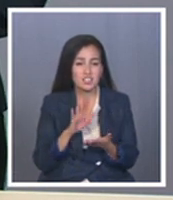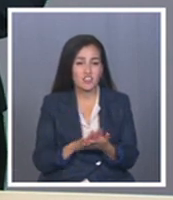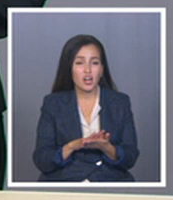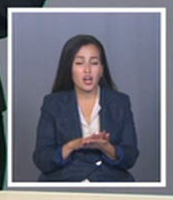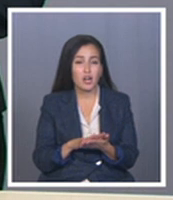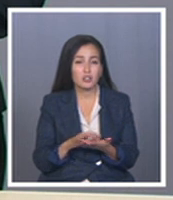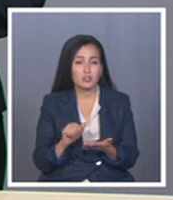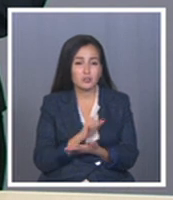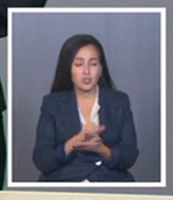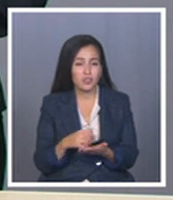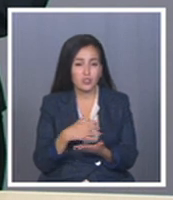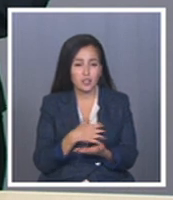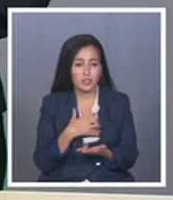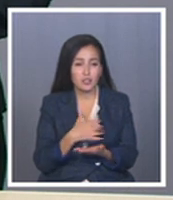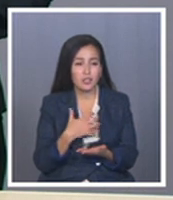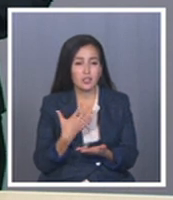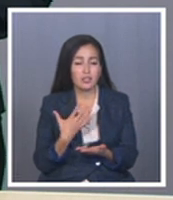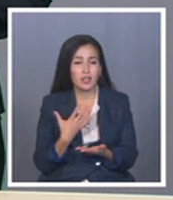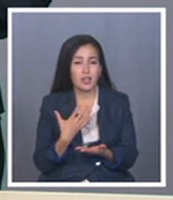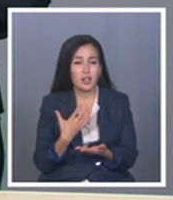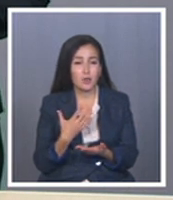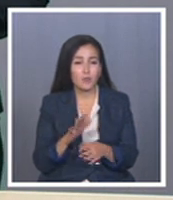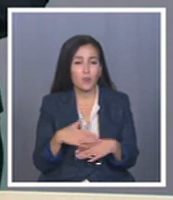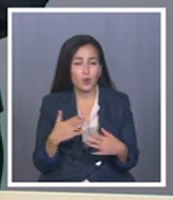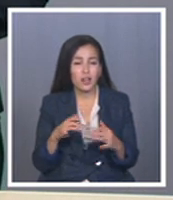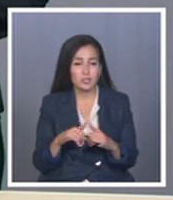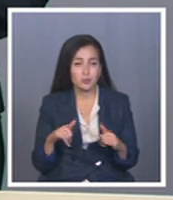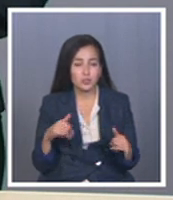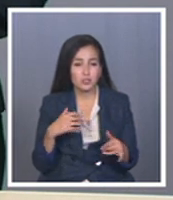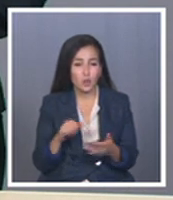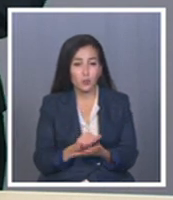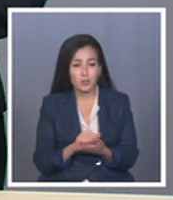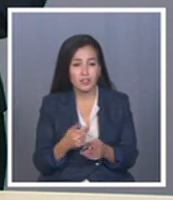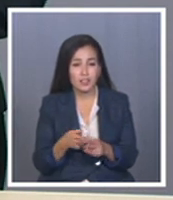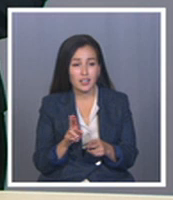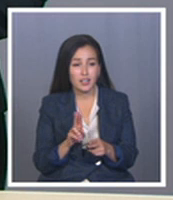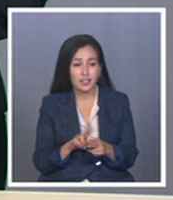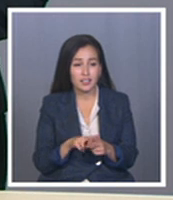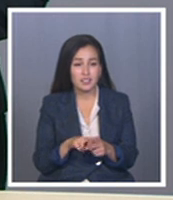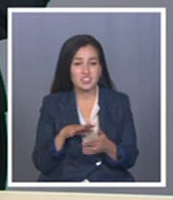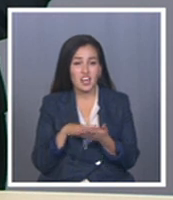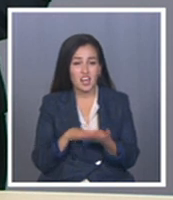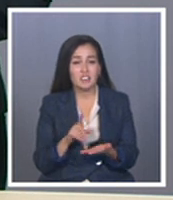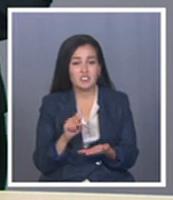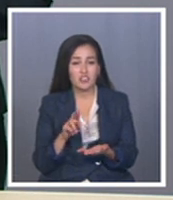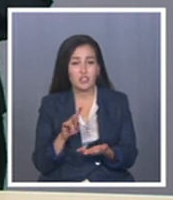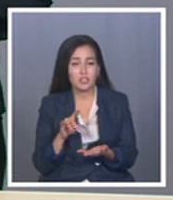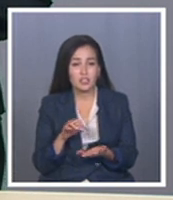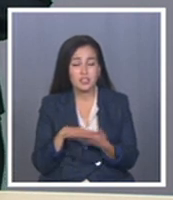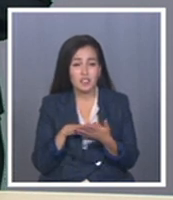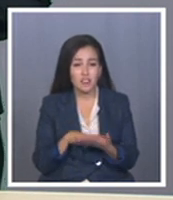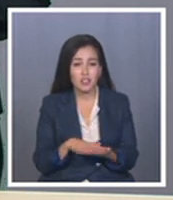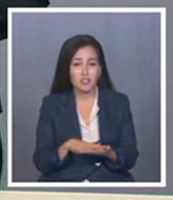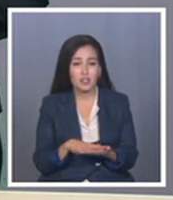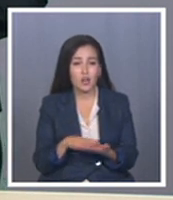деловые документы. К наиболее распространенным деловым документам относятся заявления. Заявление о